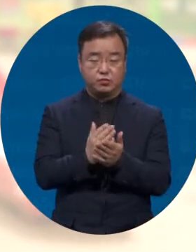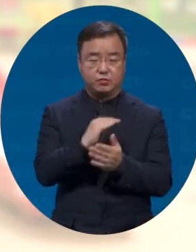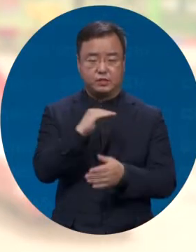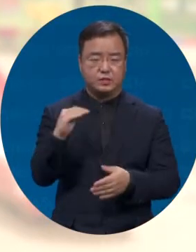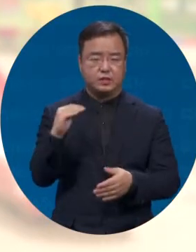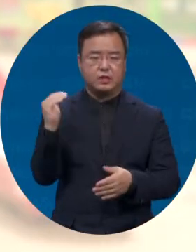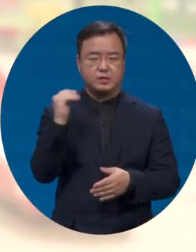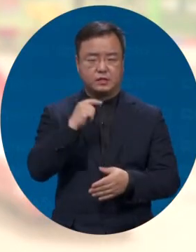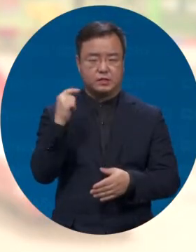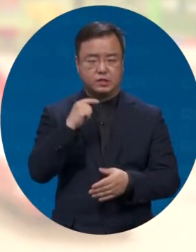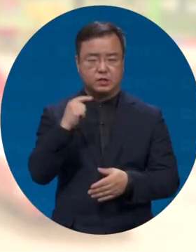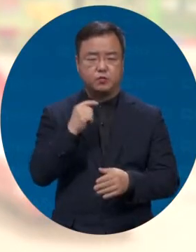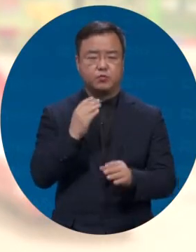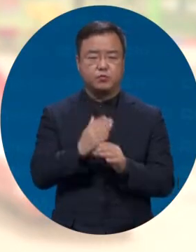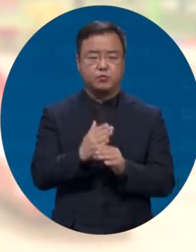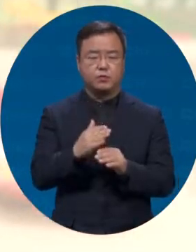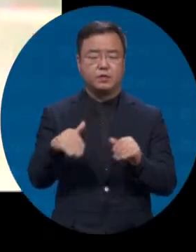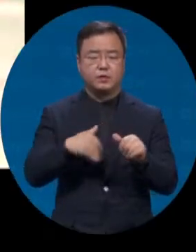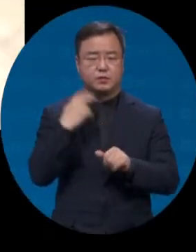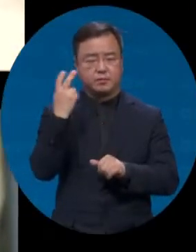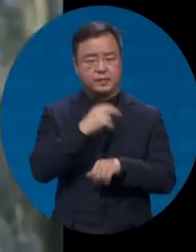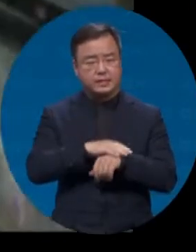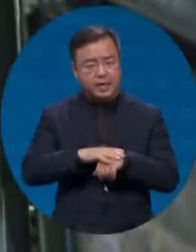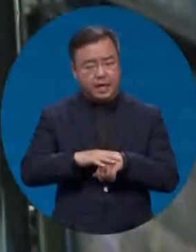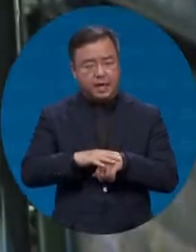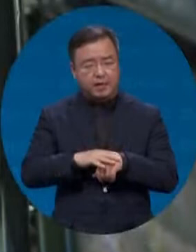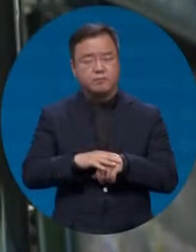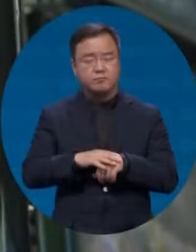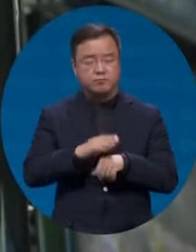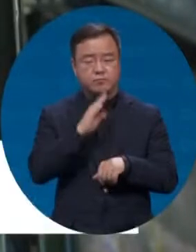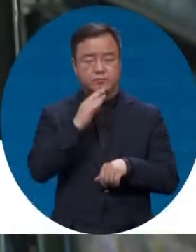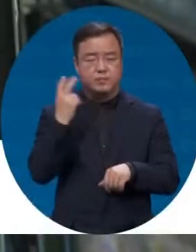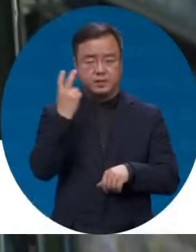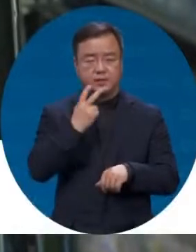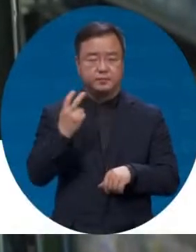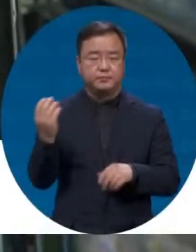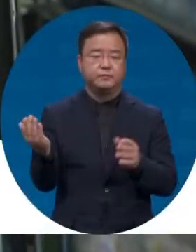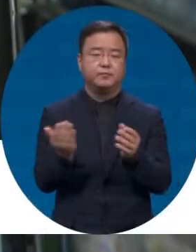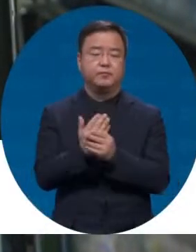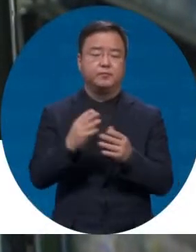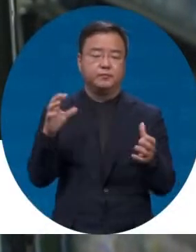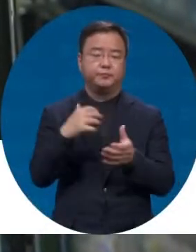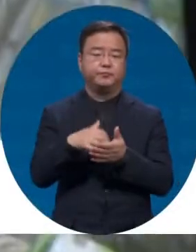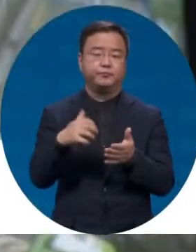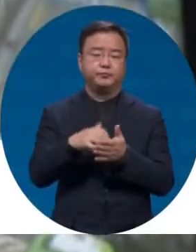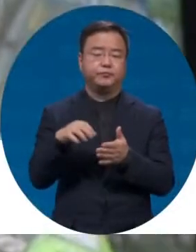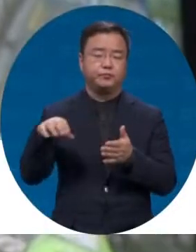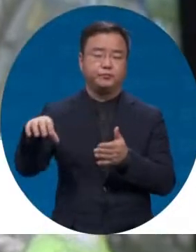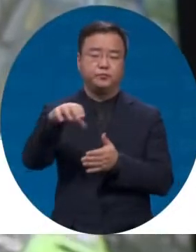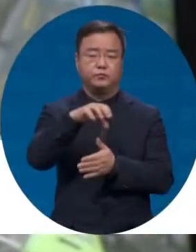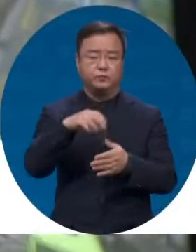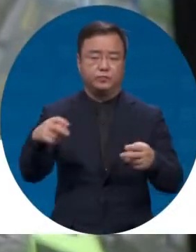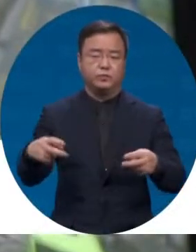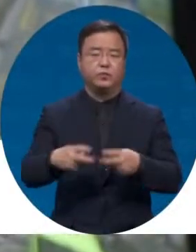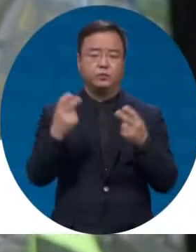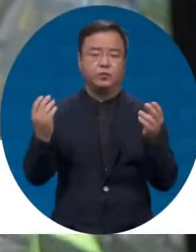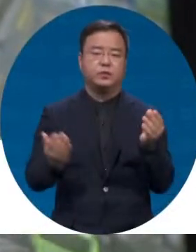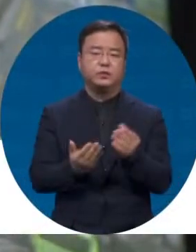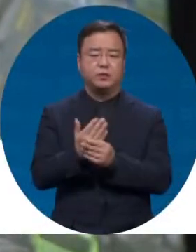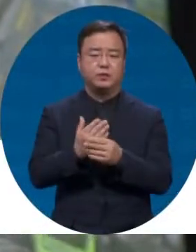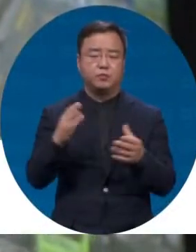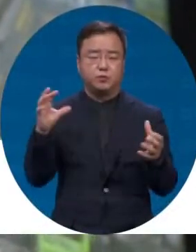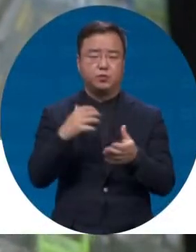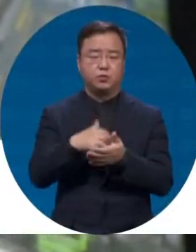제대로 지켜지는 지 점검 하는 겁니다 또 재난 통계 주변 교통사고 통계 등 빅데이터를 분석해